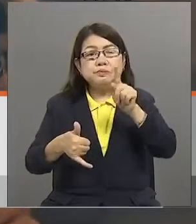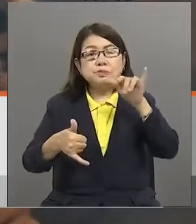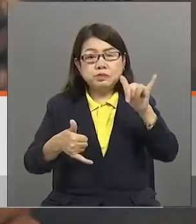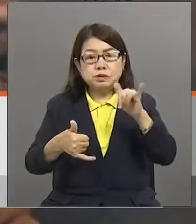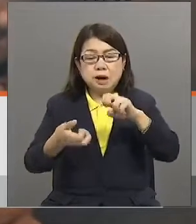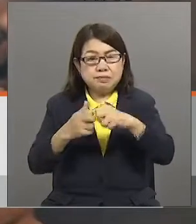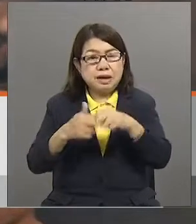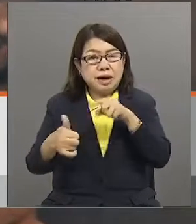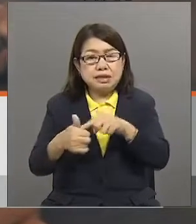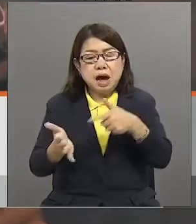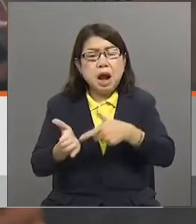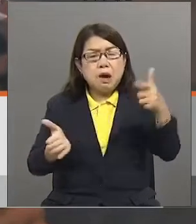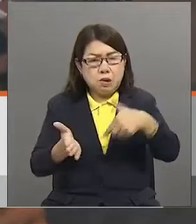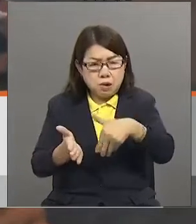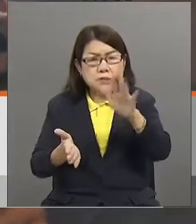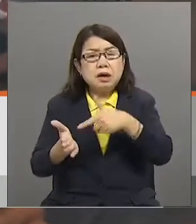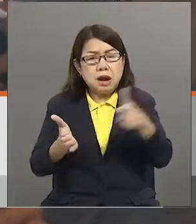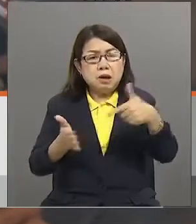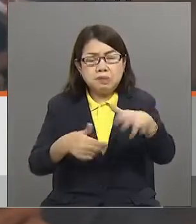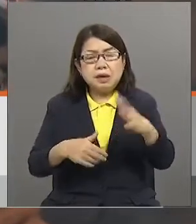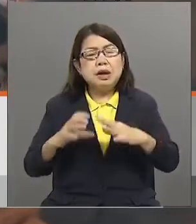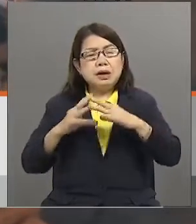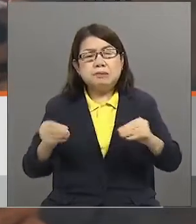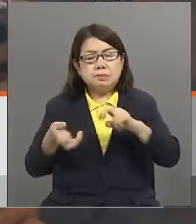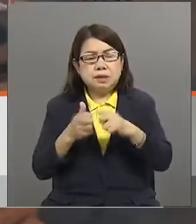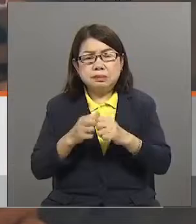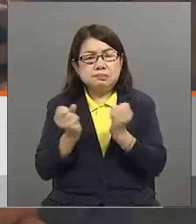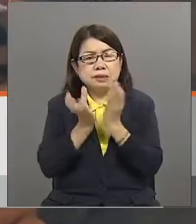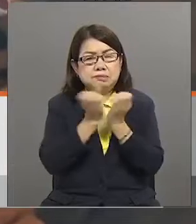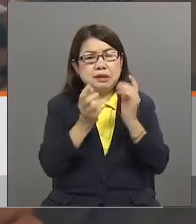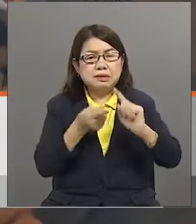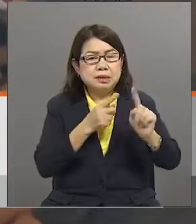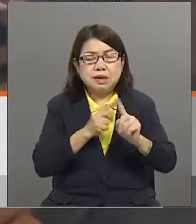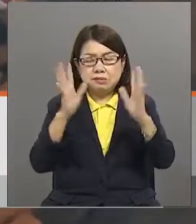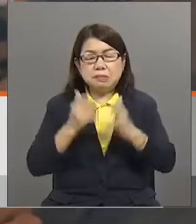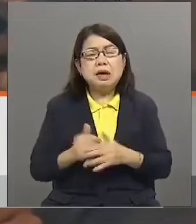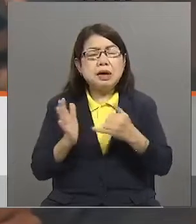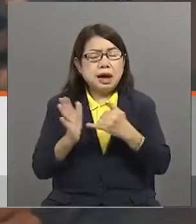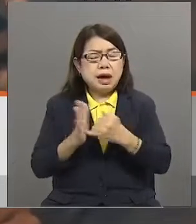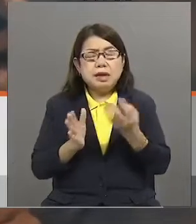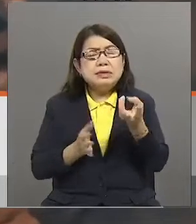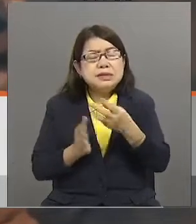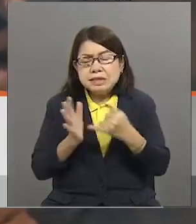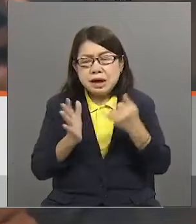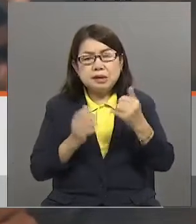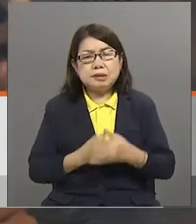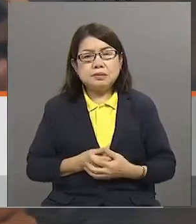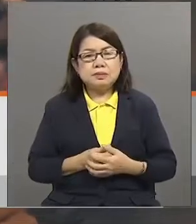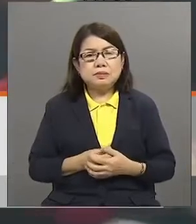คุณประยุทธ์ลาออกไปคนเดียวบ้านเมืองเรียบร้อยสงบนะง่ายนิดเดียวใ